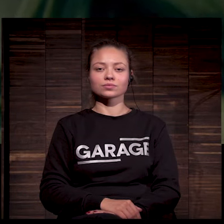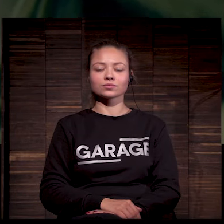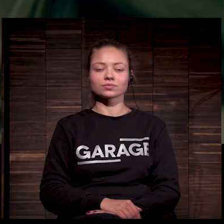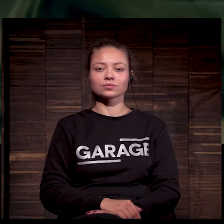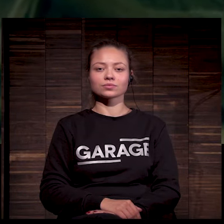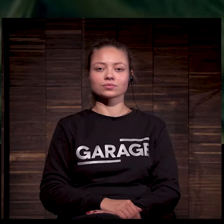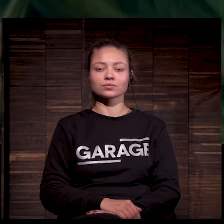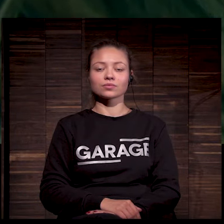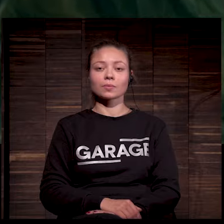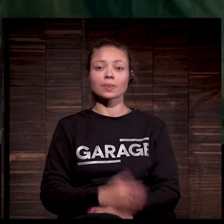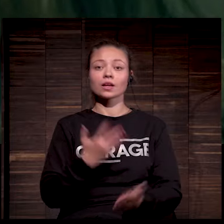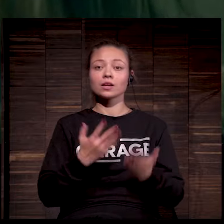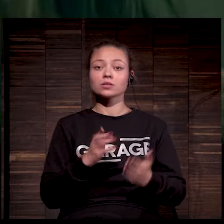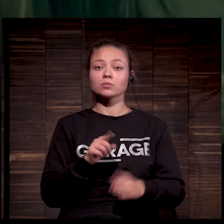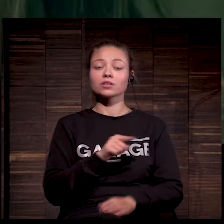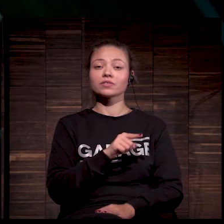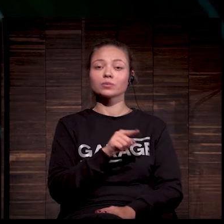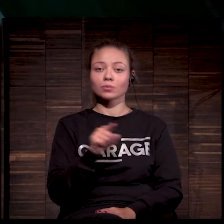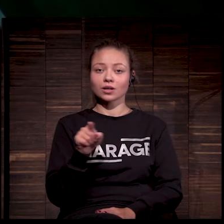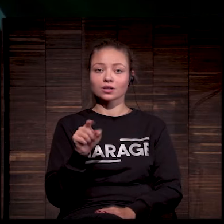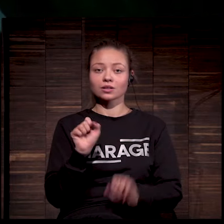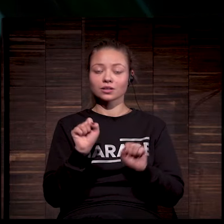если бы вы могли